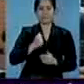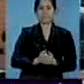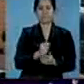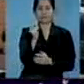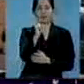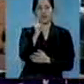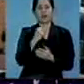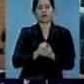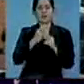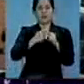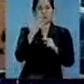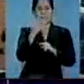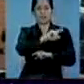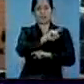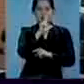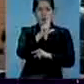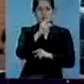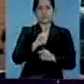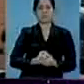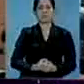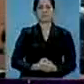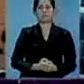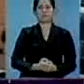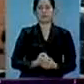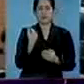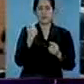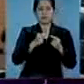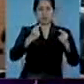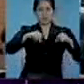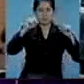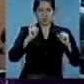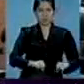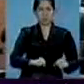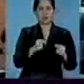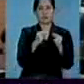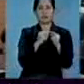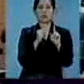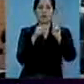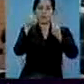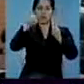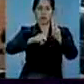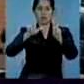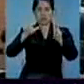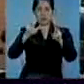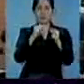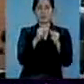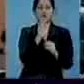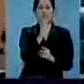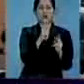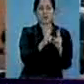4/2553เมื่อวันที่3 พฤษภาคมมีมติ2/3ของคณะกรรมการทั้งหมด